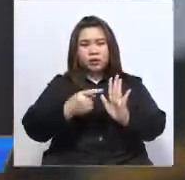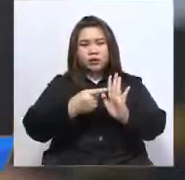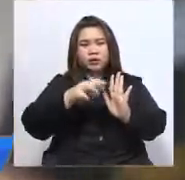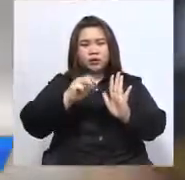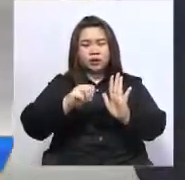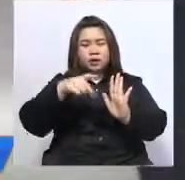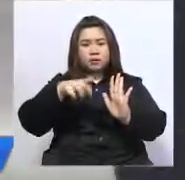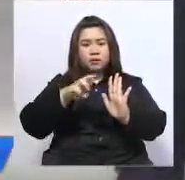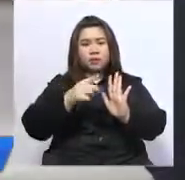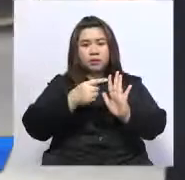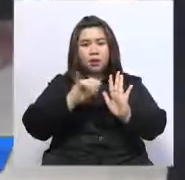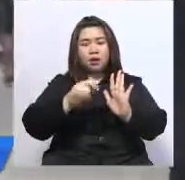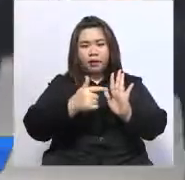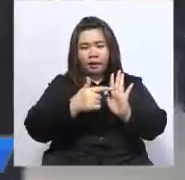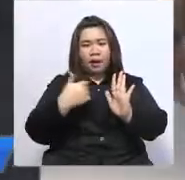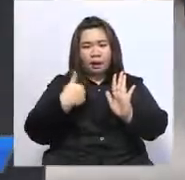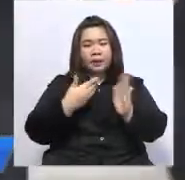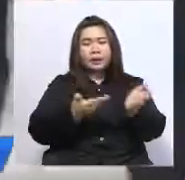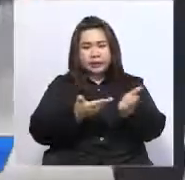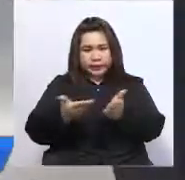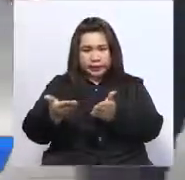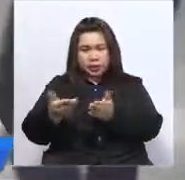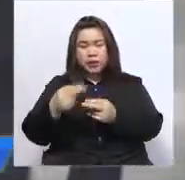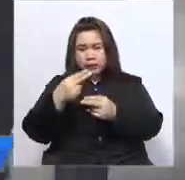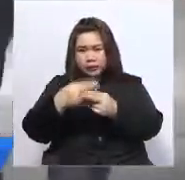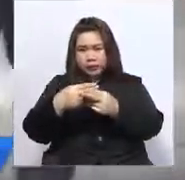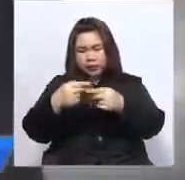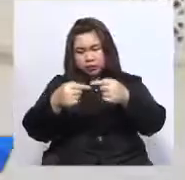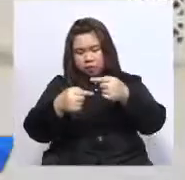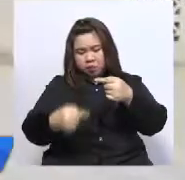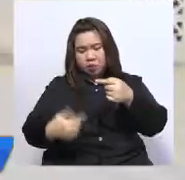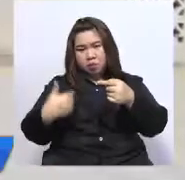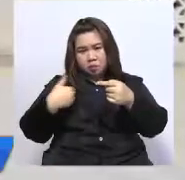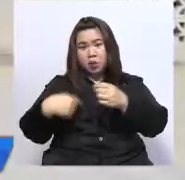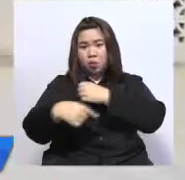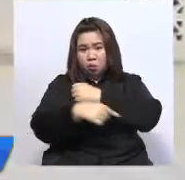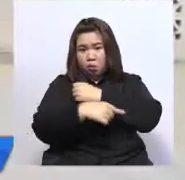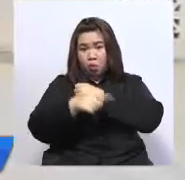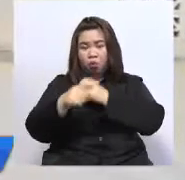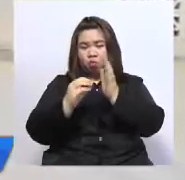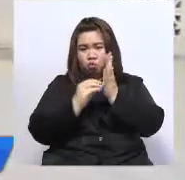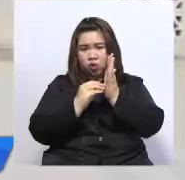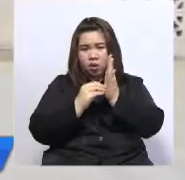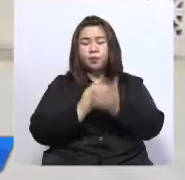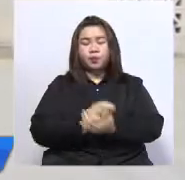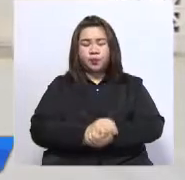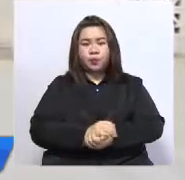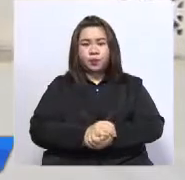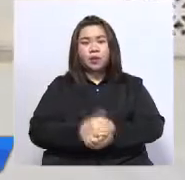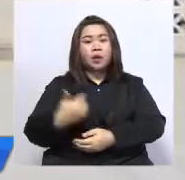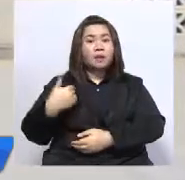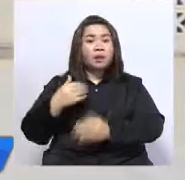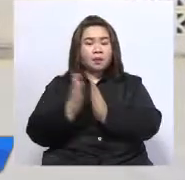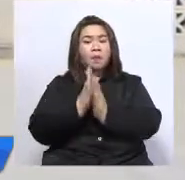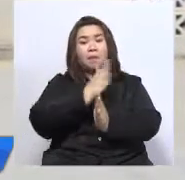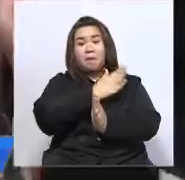ที่มีรายชื่อในคดีทุจริตเงินทอนวัดค่ะเจ้าอาวาสกรุงเทพและกรรมการพระมหาเถรสมาคมและพ